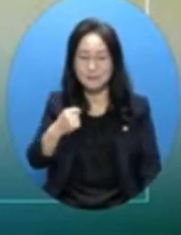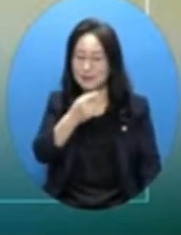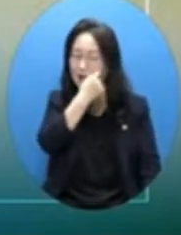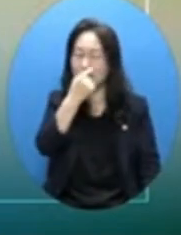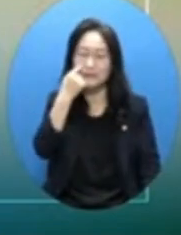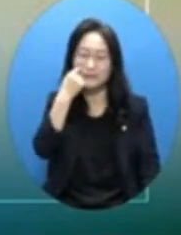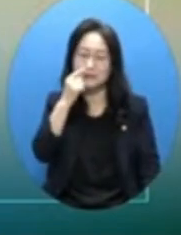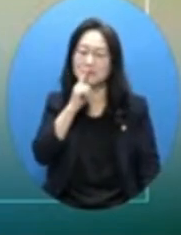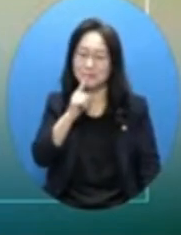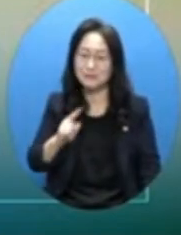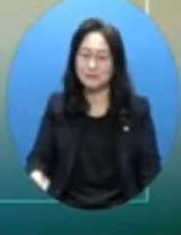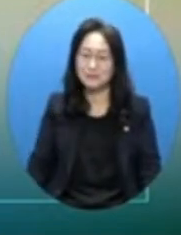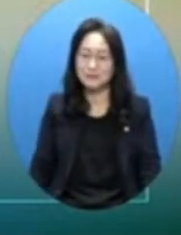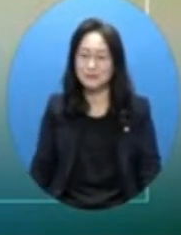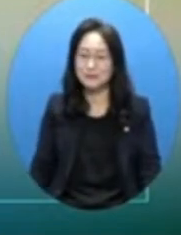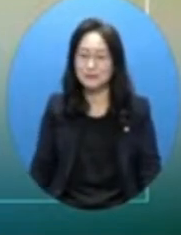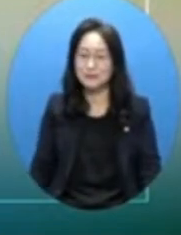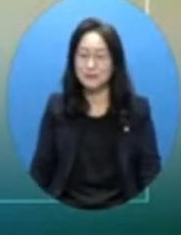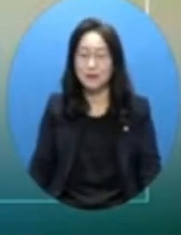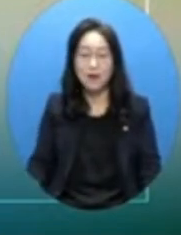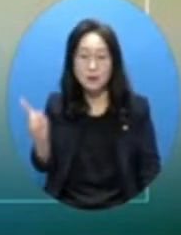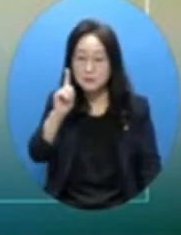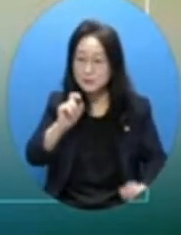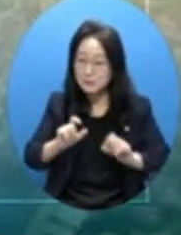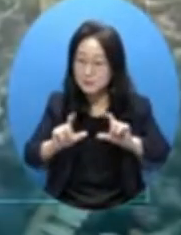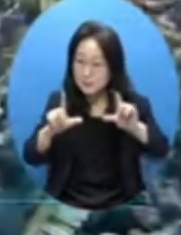합니다. 어느 날